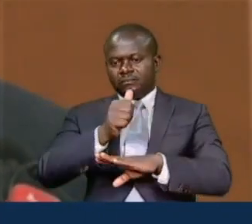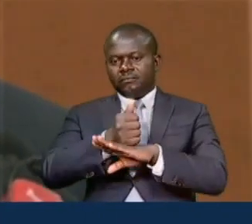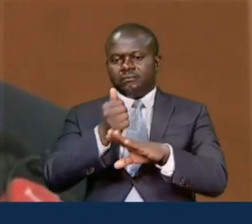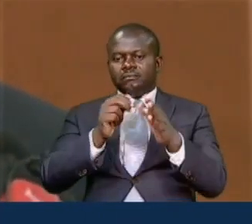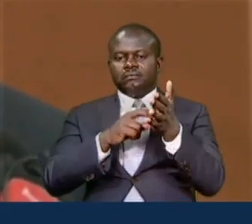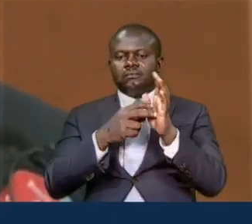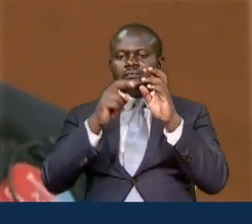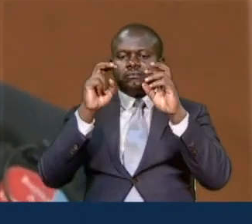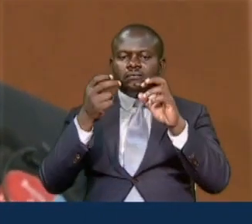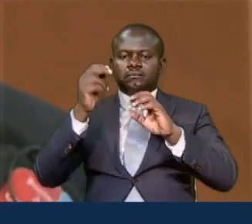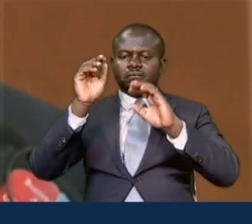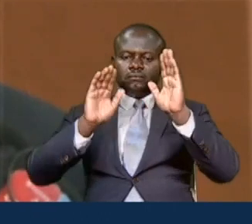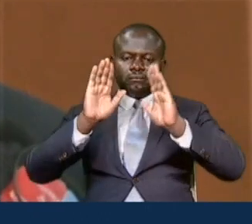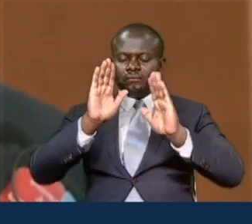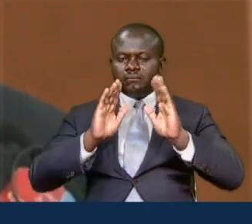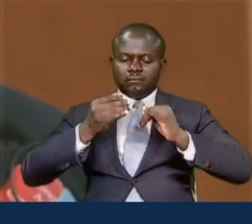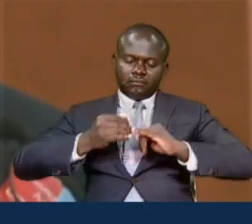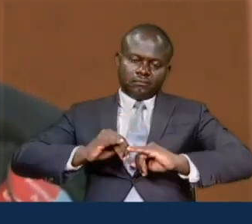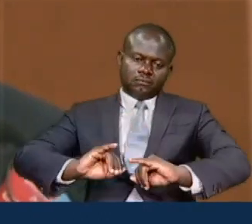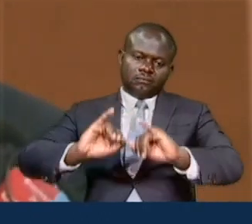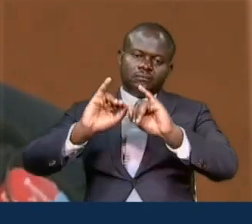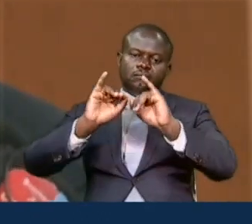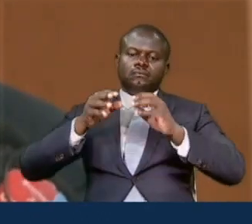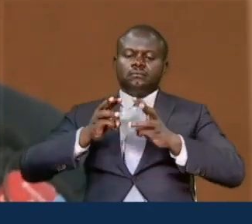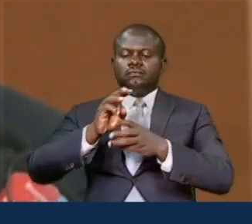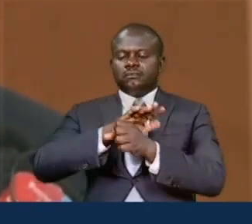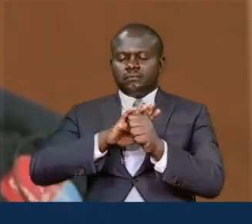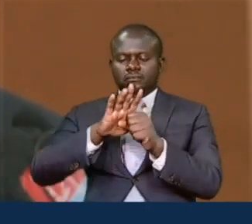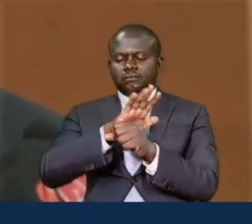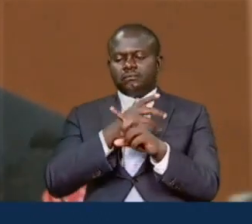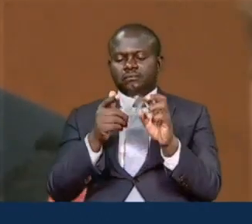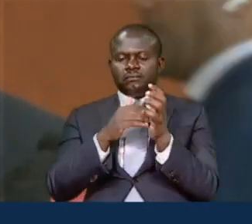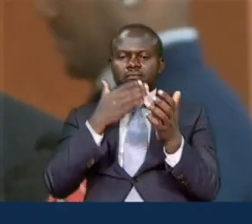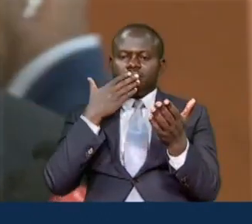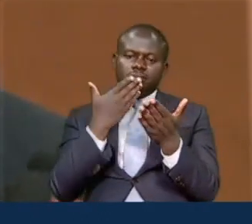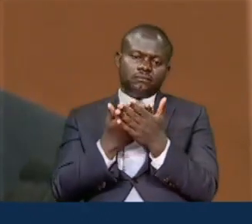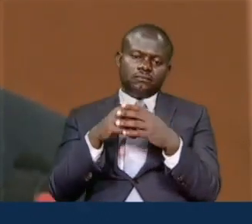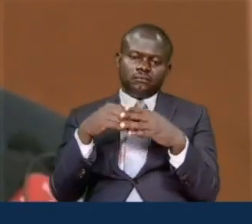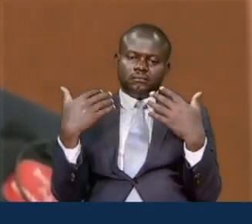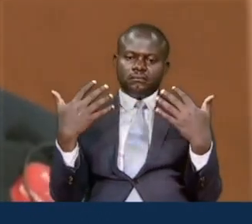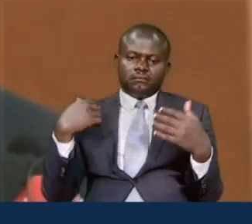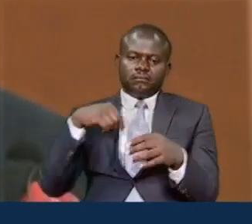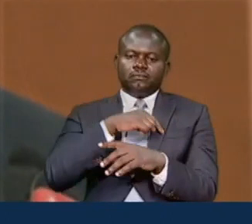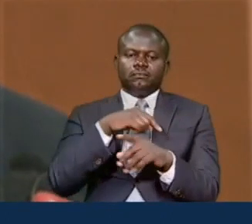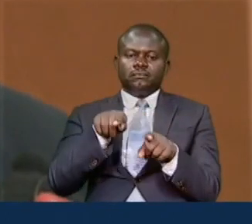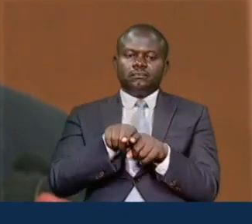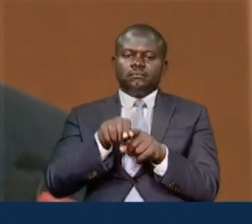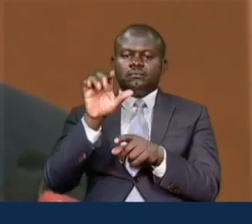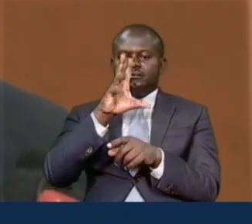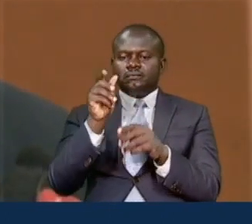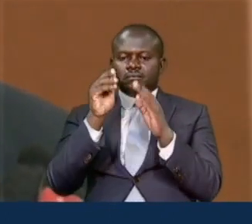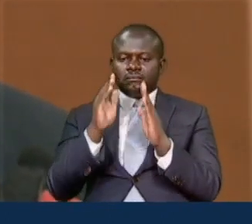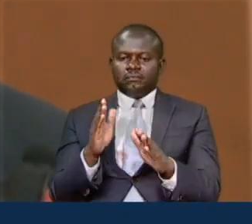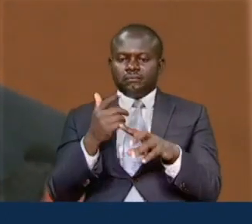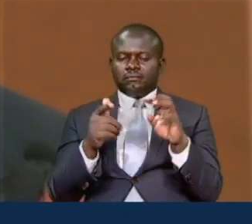bivuze ko uruhare rwo kuzishyira mu bikorwa mu buryo bwuzuye kandi neza biri mu maboko yacu nk'Abanyafurika